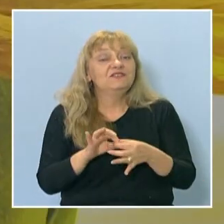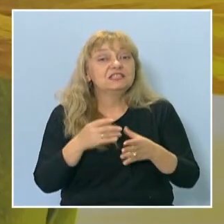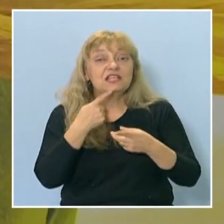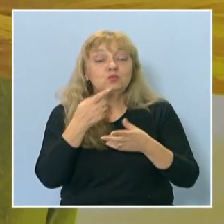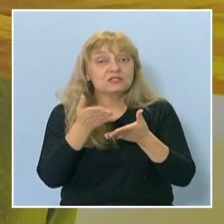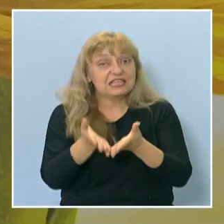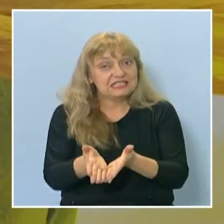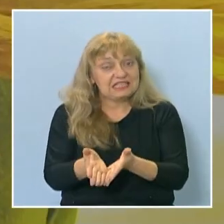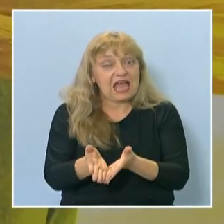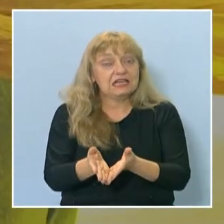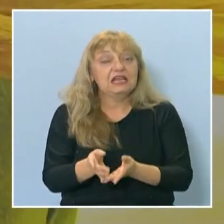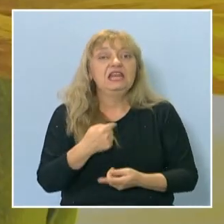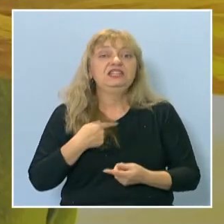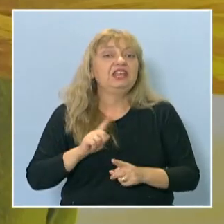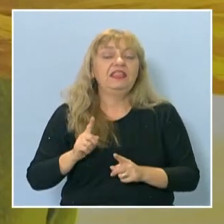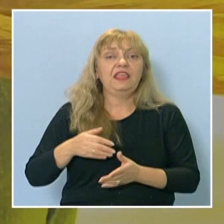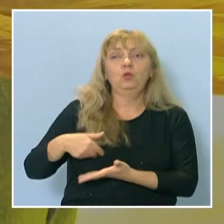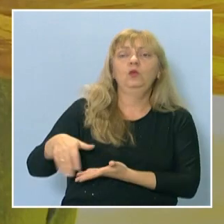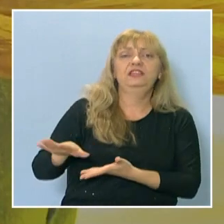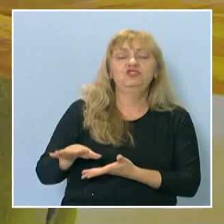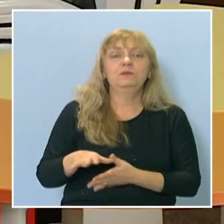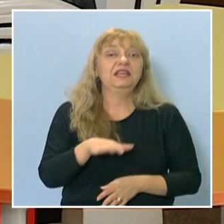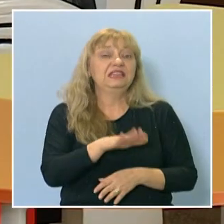че ние не ги отричаме. Разбира се, те децата